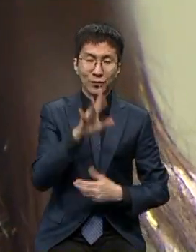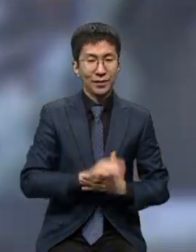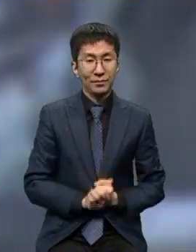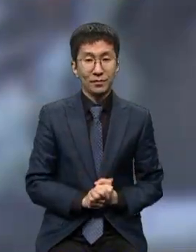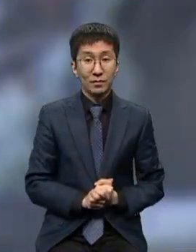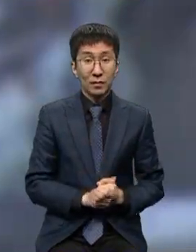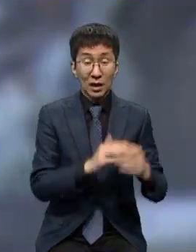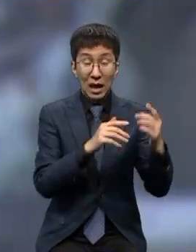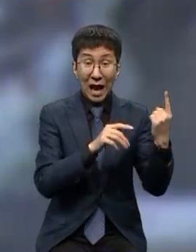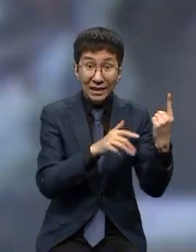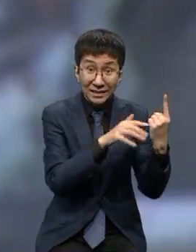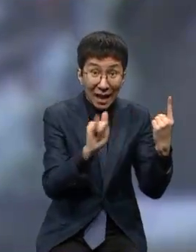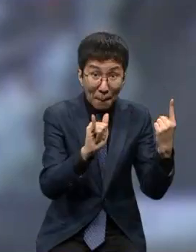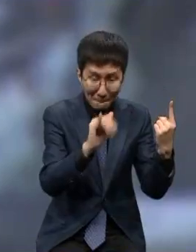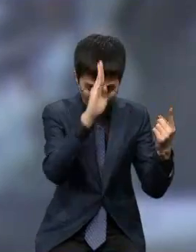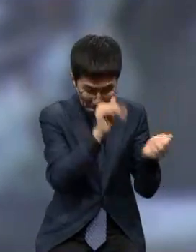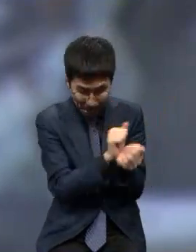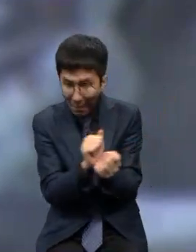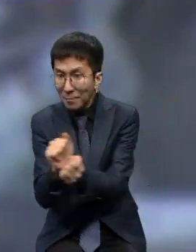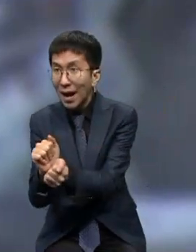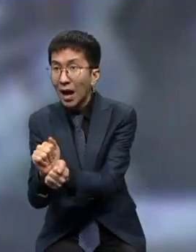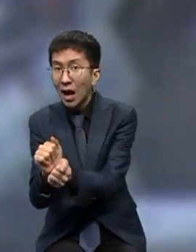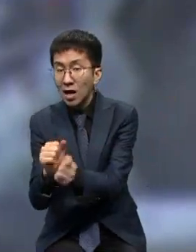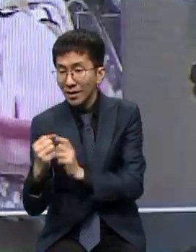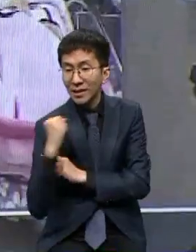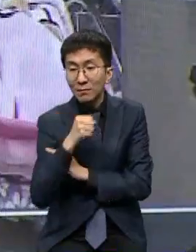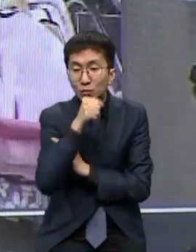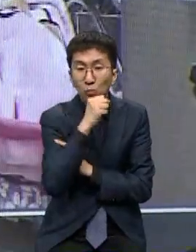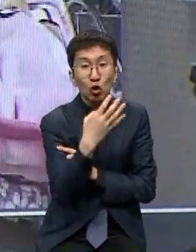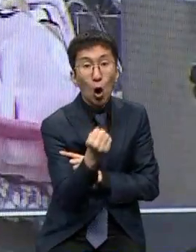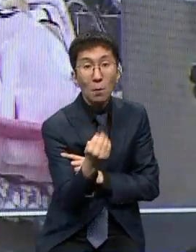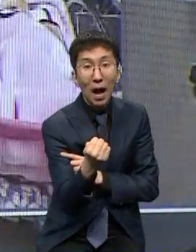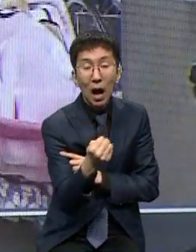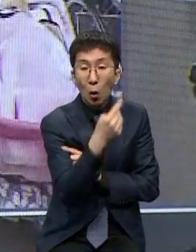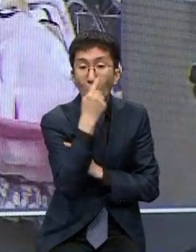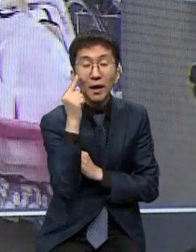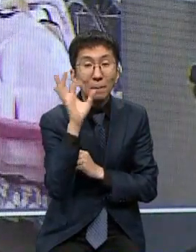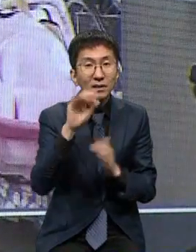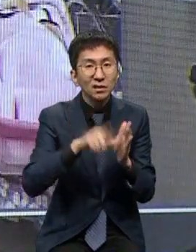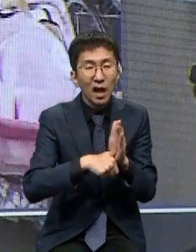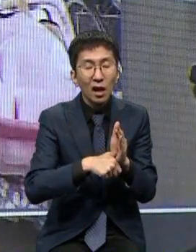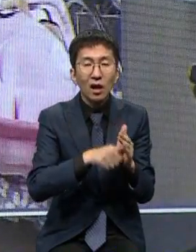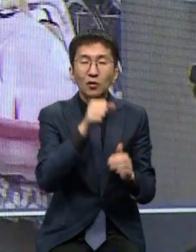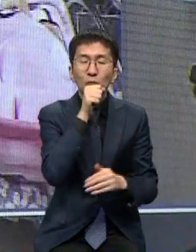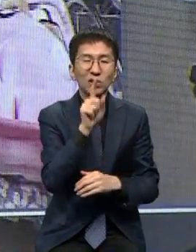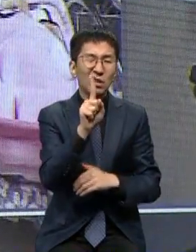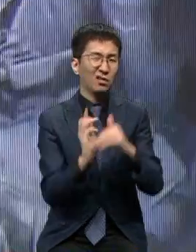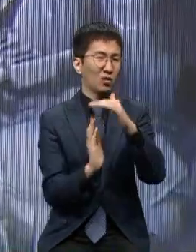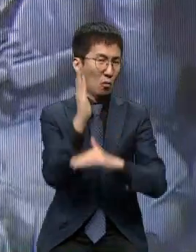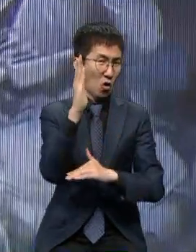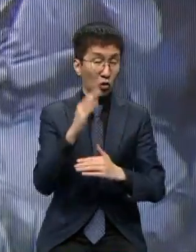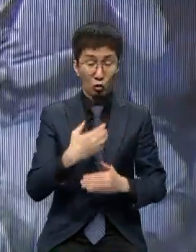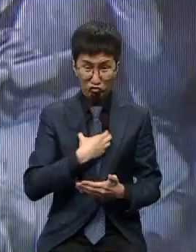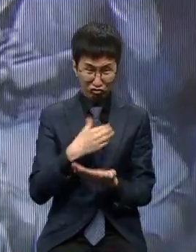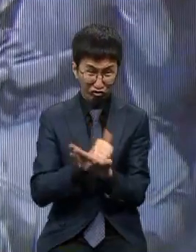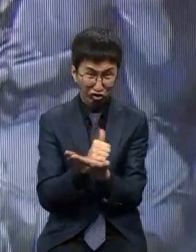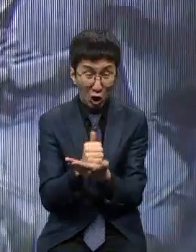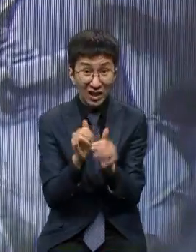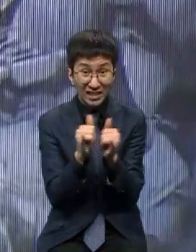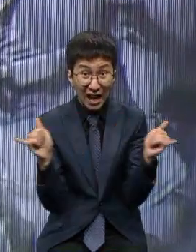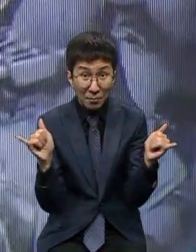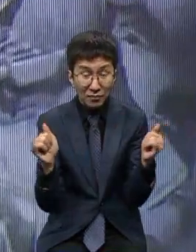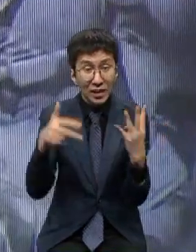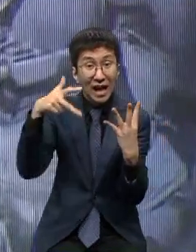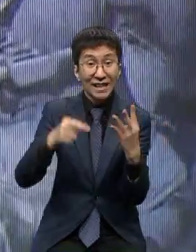한 명이 몇 명을 감염시키는지 뜻하는 감염 재생산 지수는 1을 넘고 있고 위중증 환자도 최근